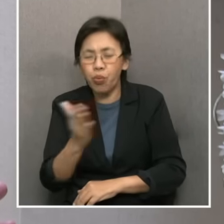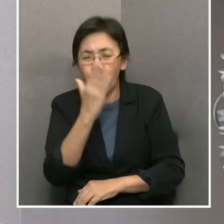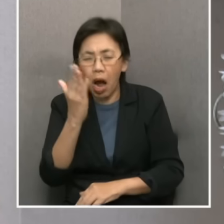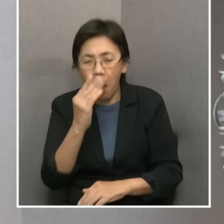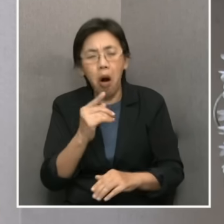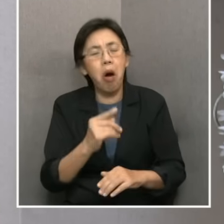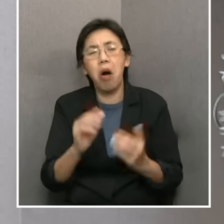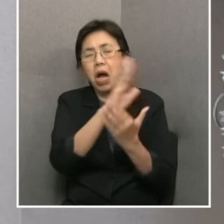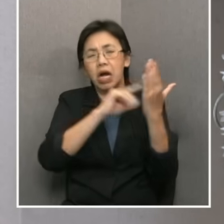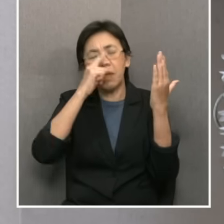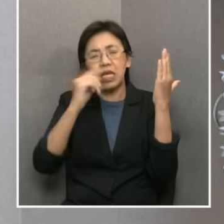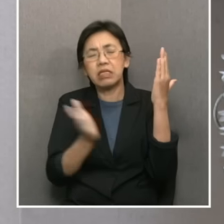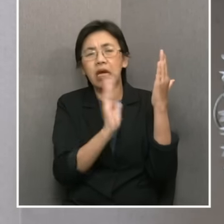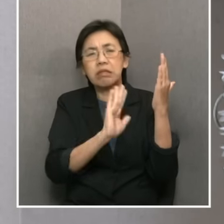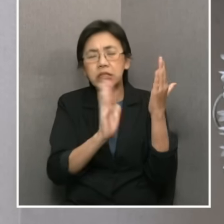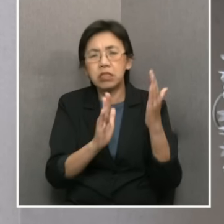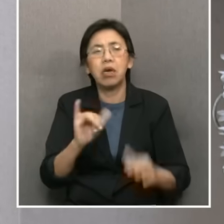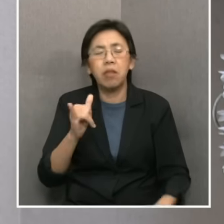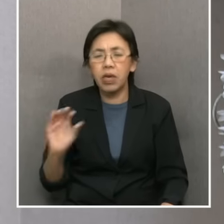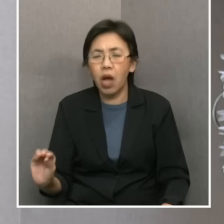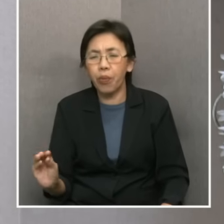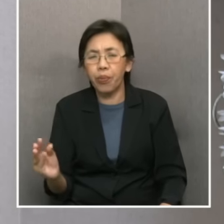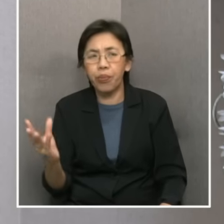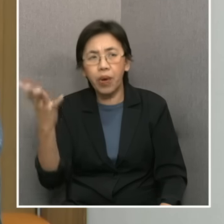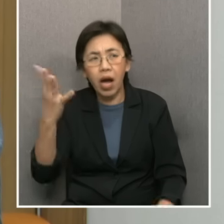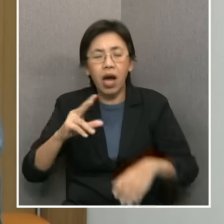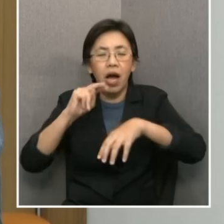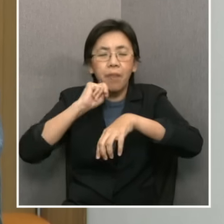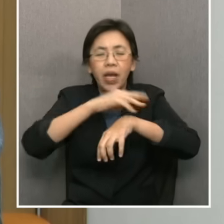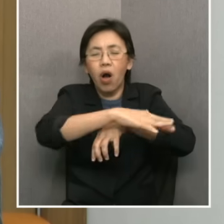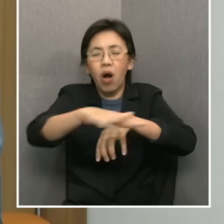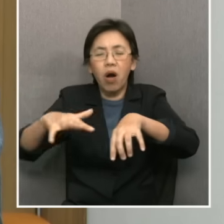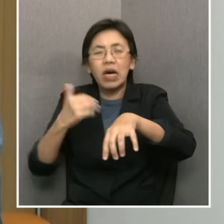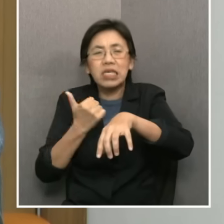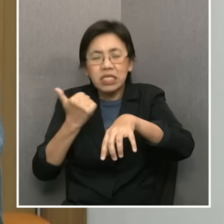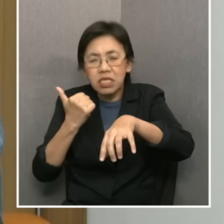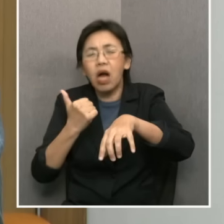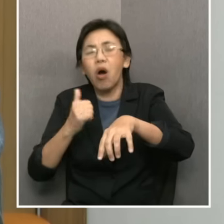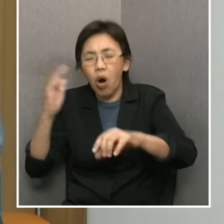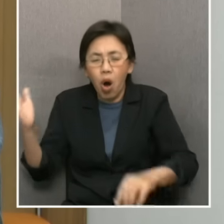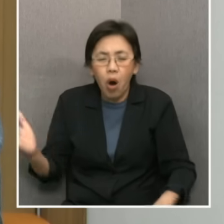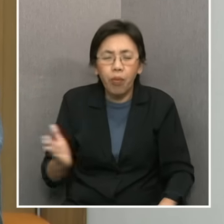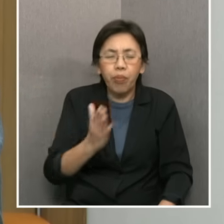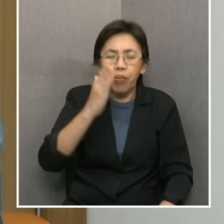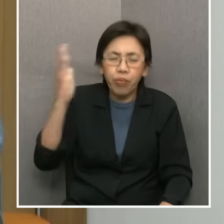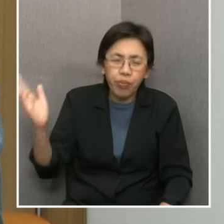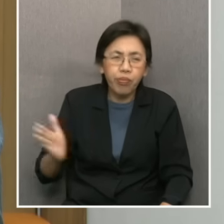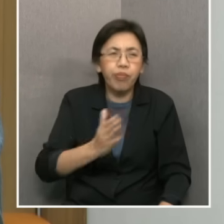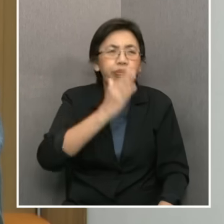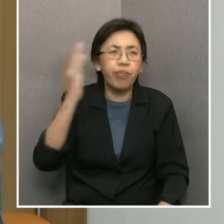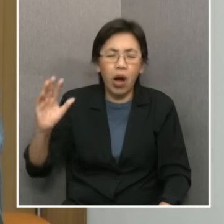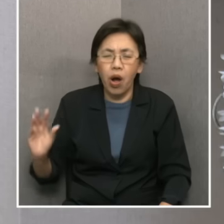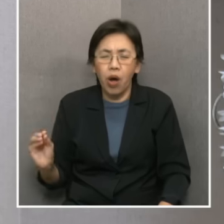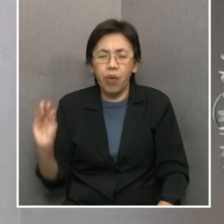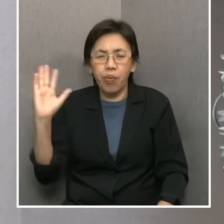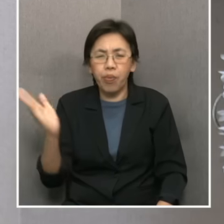ยที่ว่าอาจจะไปที่เกาะบางเกาะกว่าที่จะมาถึงเมืองไทยเนี่ยนะมันต้องเรียกว่าผ่าน